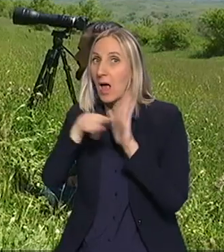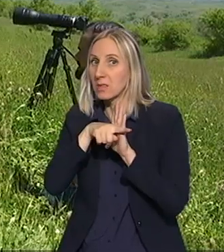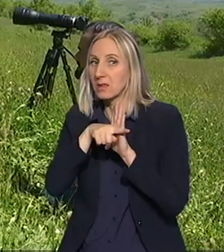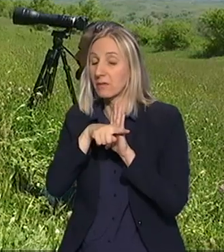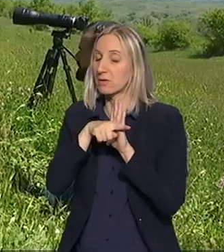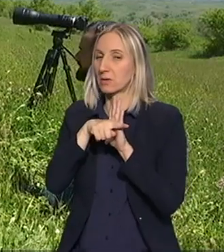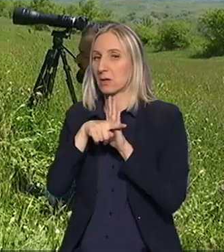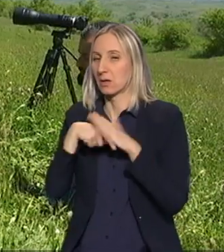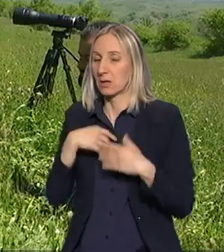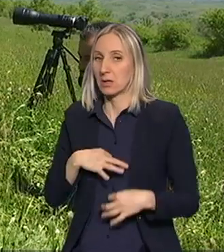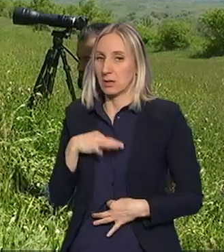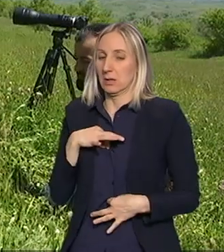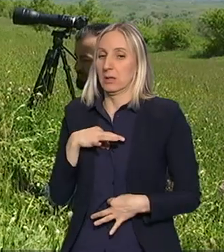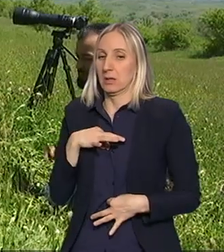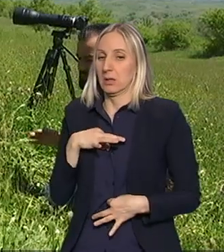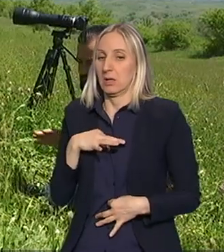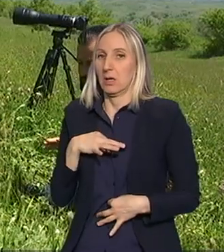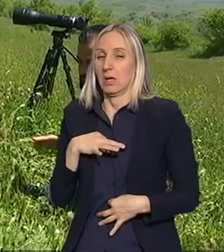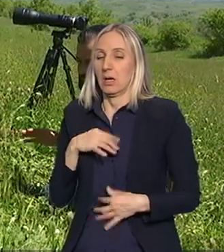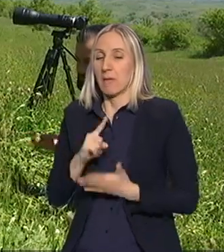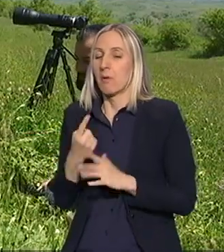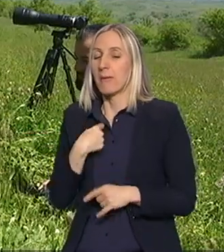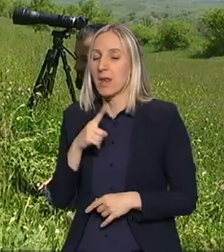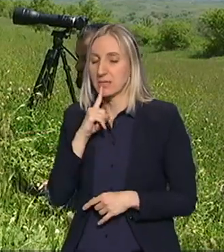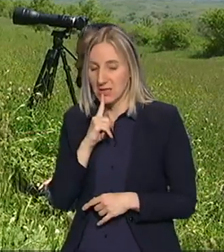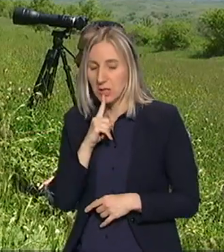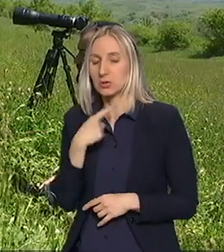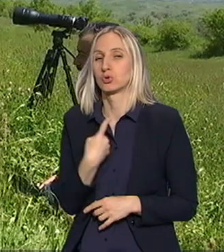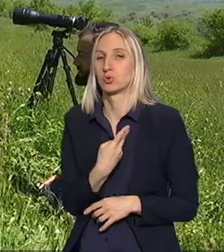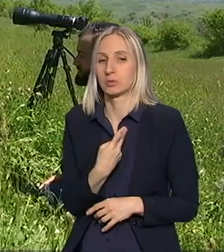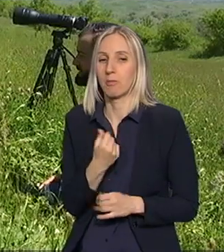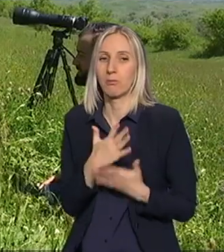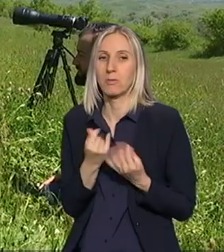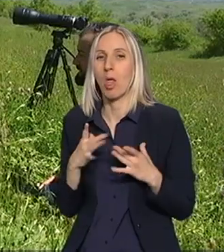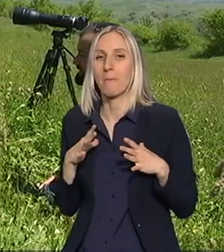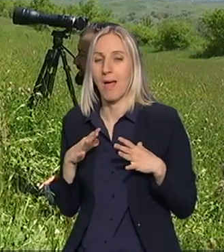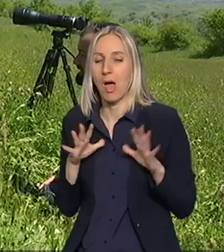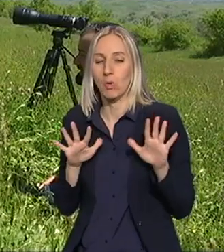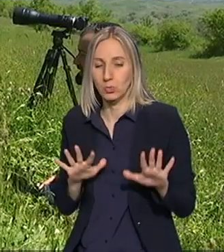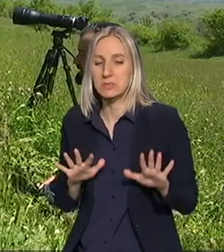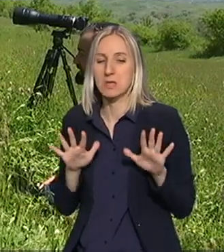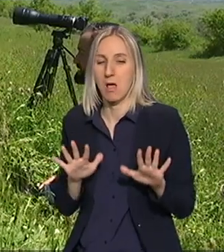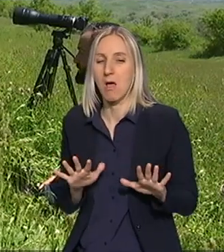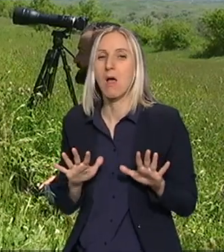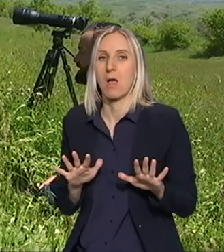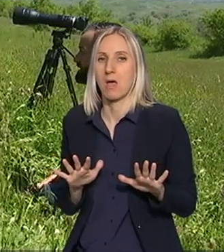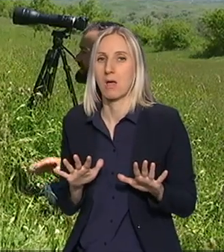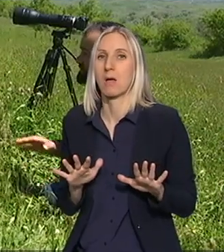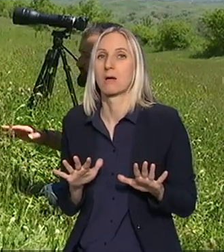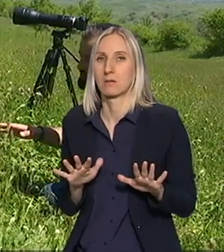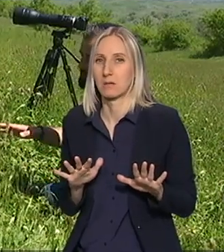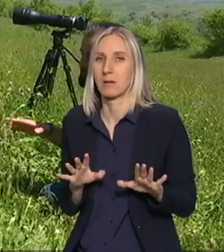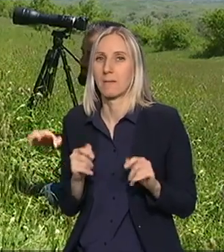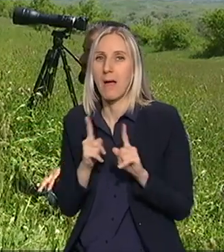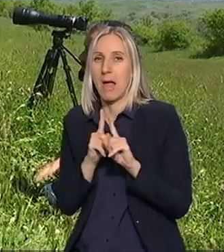situaciji da na moment onako zaćutimo i napravimo pauzu od svega toga. Ali kad se da se udaljite jedan. Da